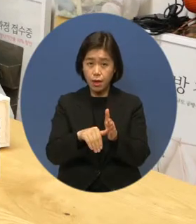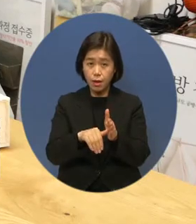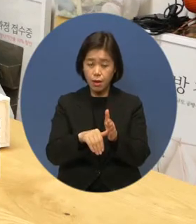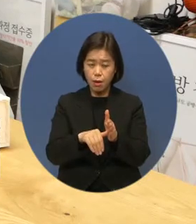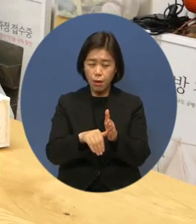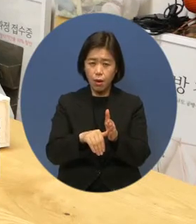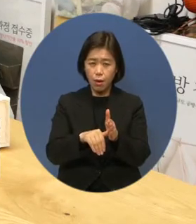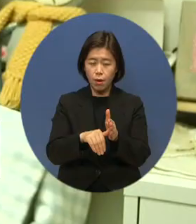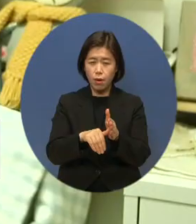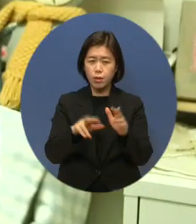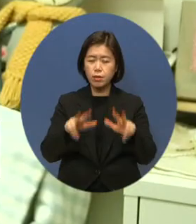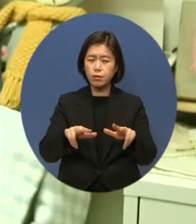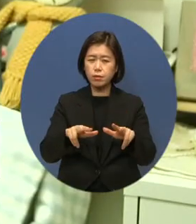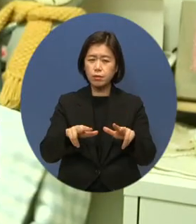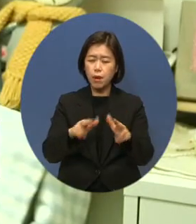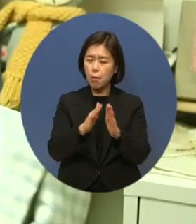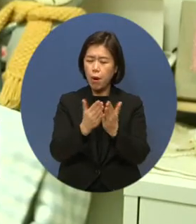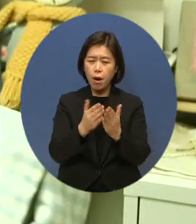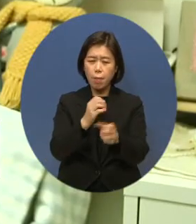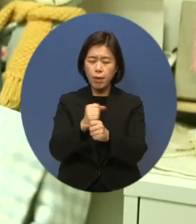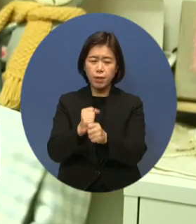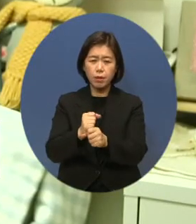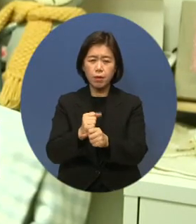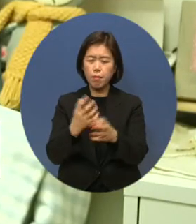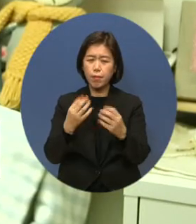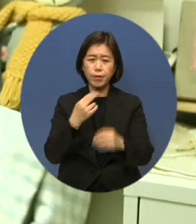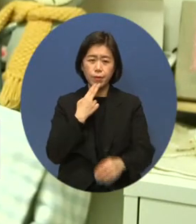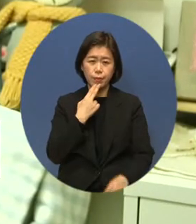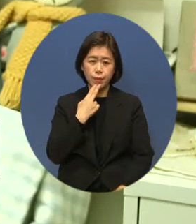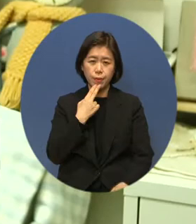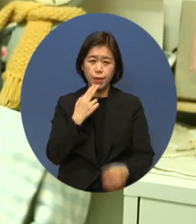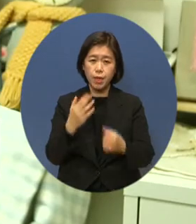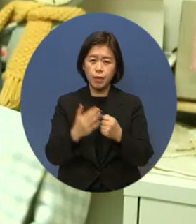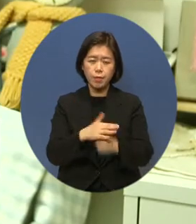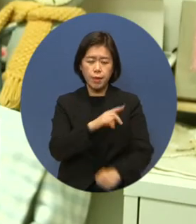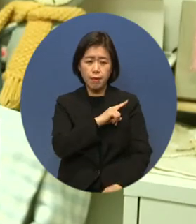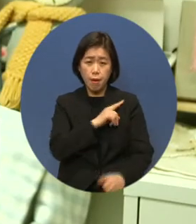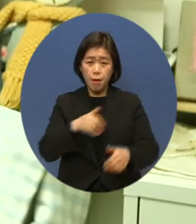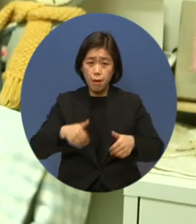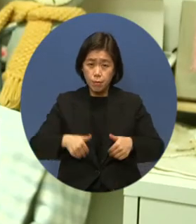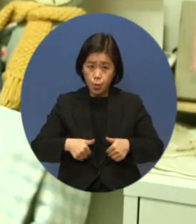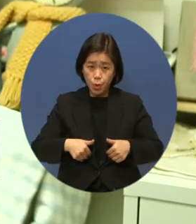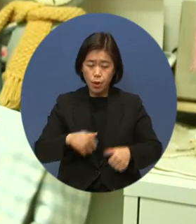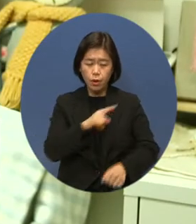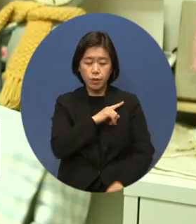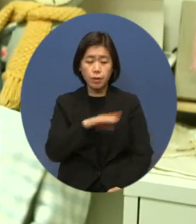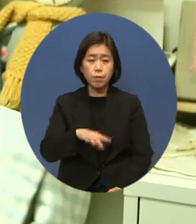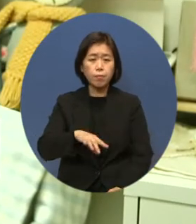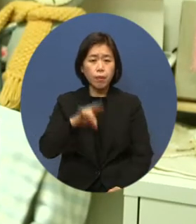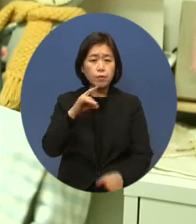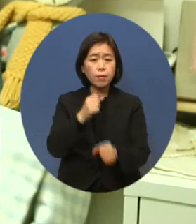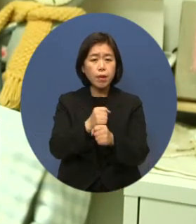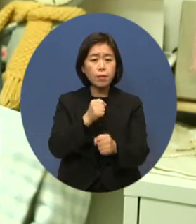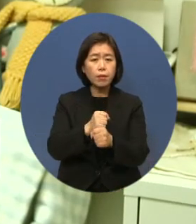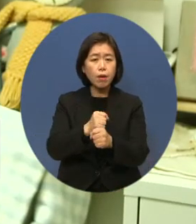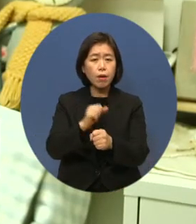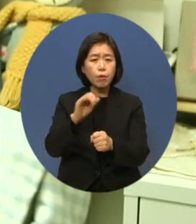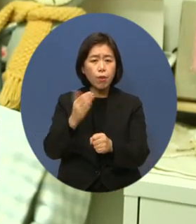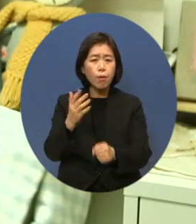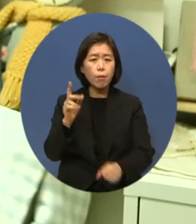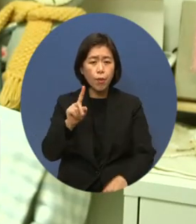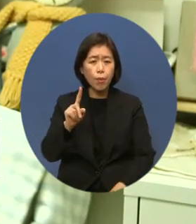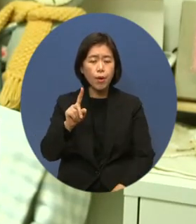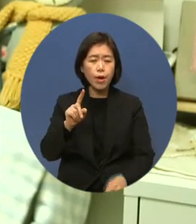없어요 아이들에게 그래서 우선적으로 가장 필요한 게 어떤 건지부터 사전 조사를 해요. 그 사전